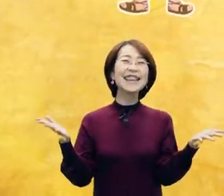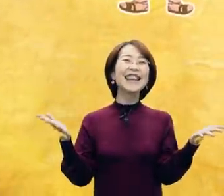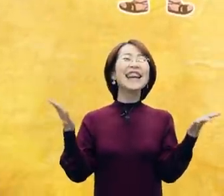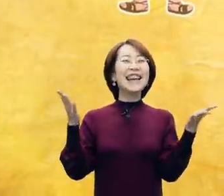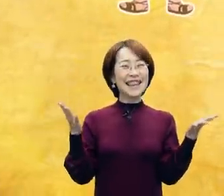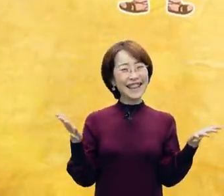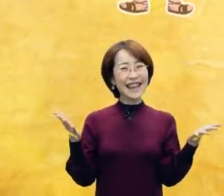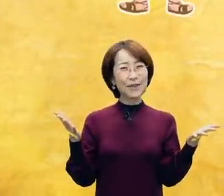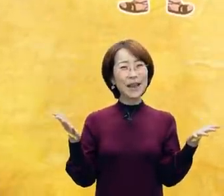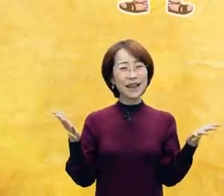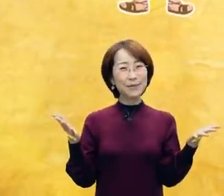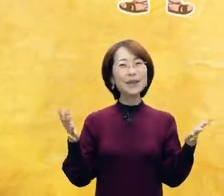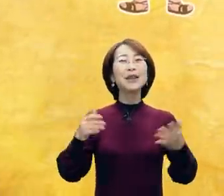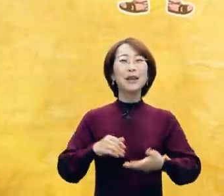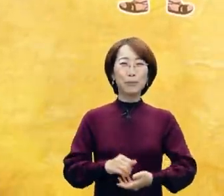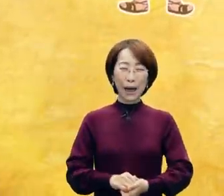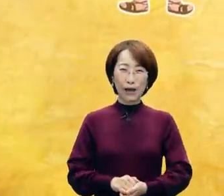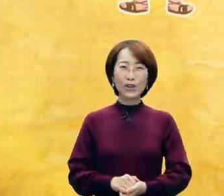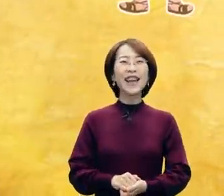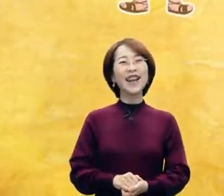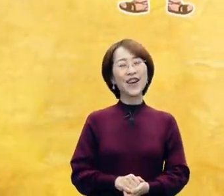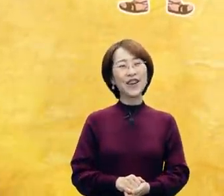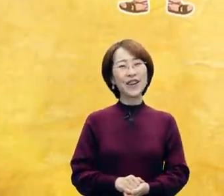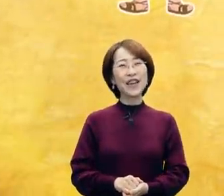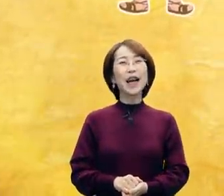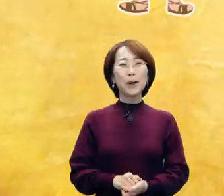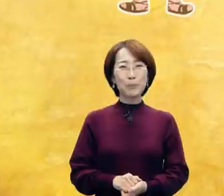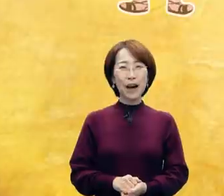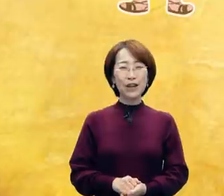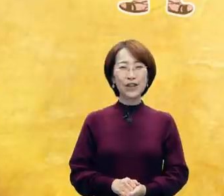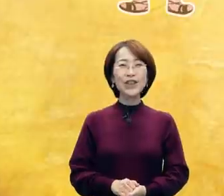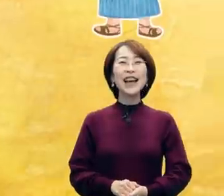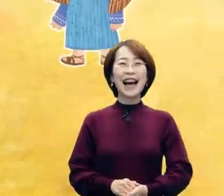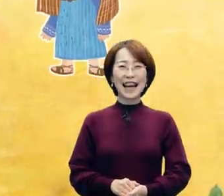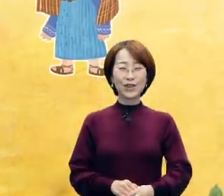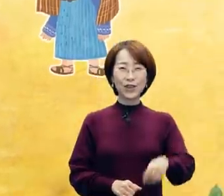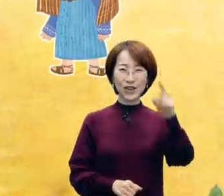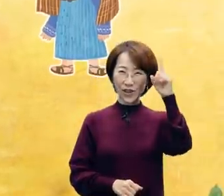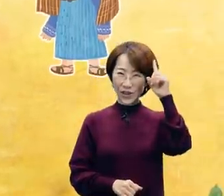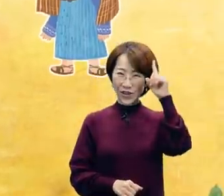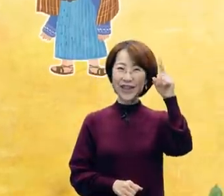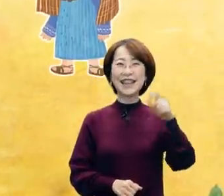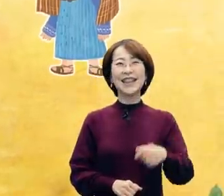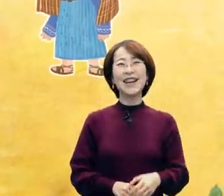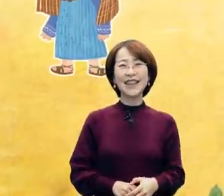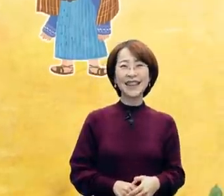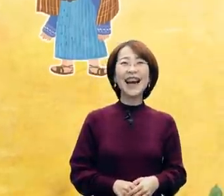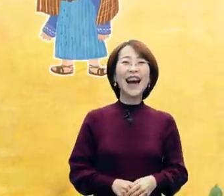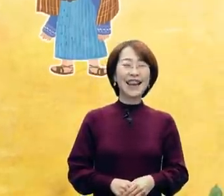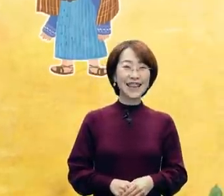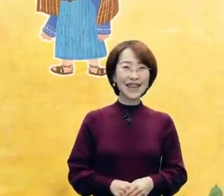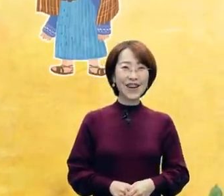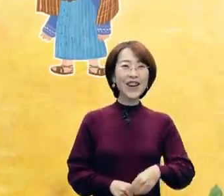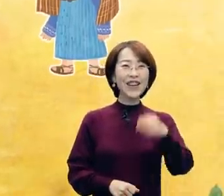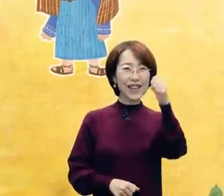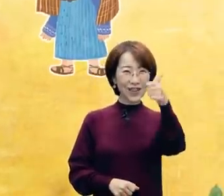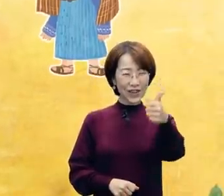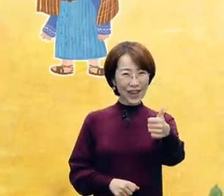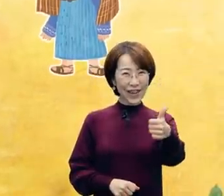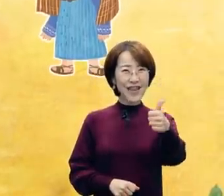짠! 이 사람의 이름은 바울이에요. 바울은 아주 똑똑했어요.